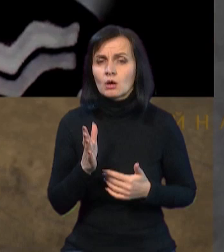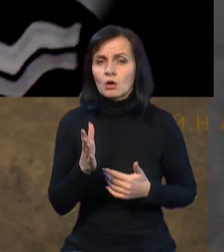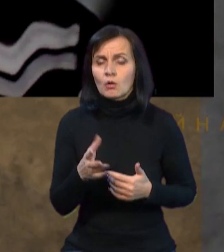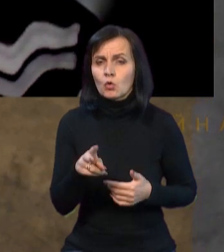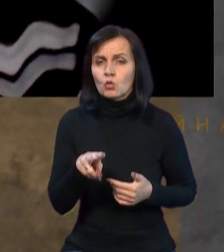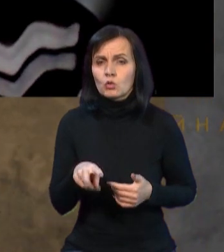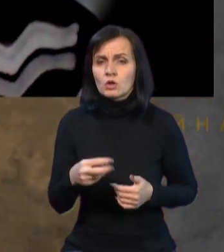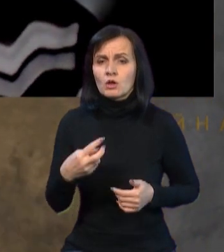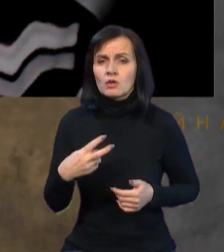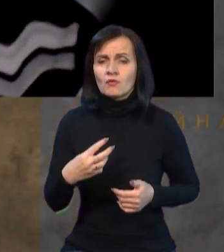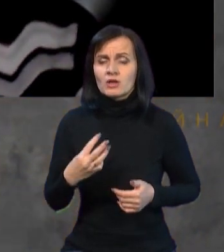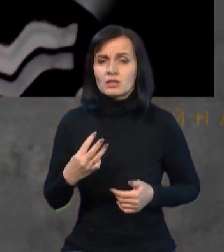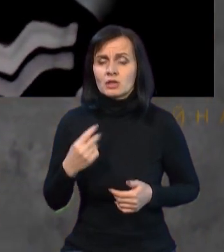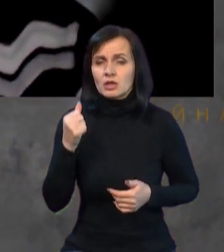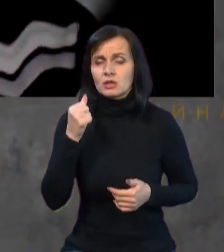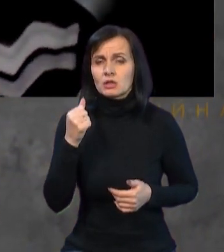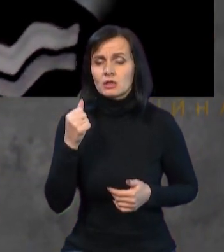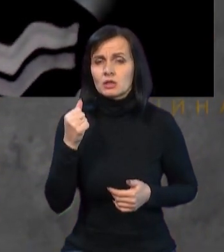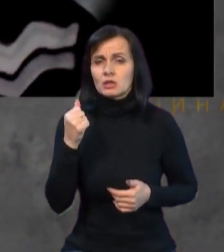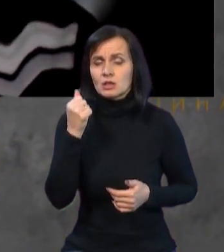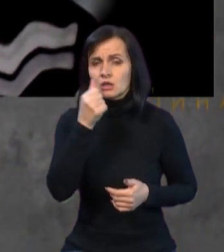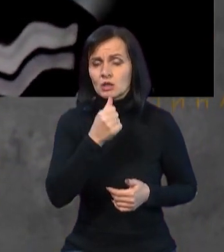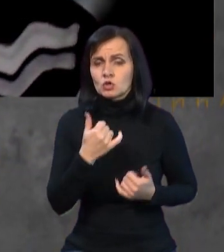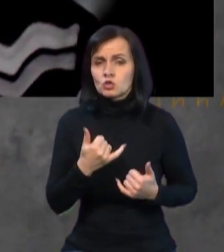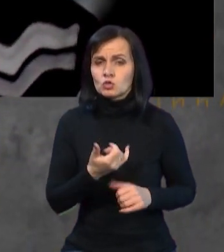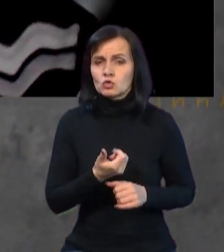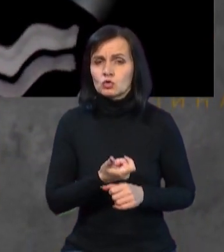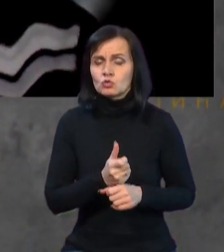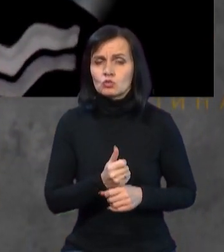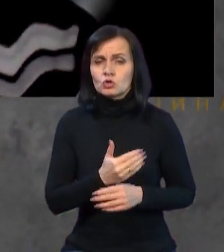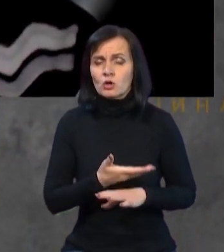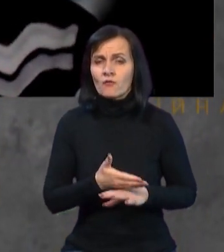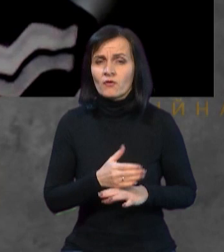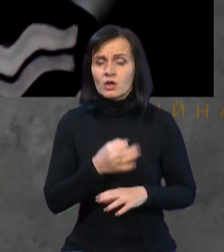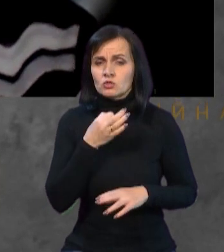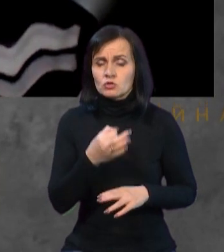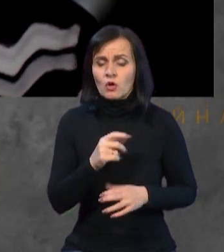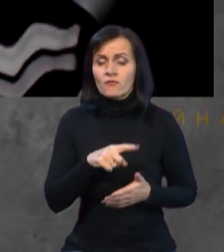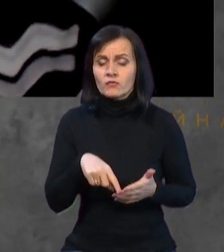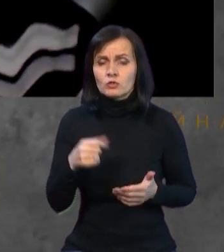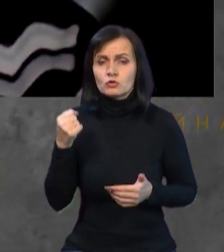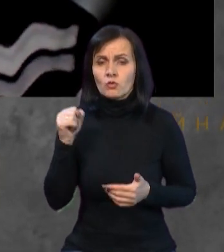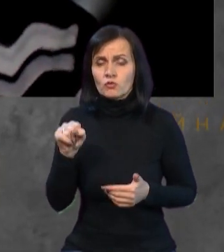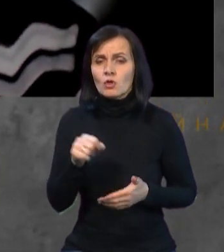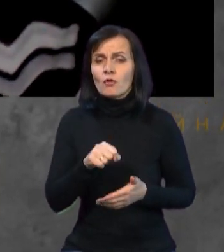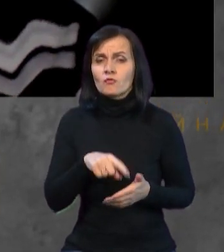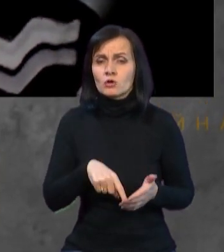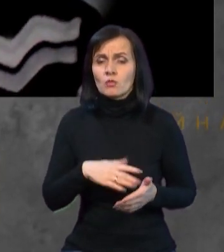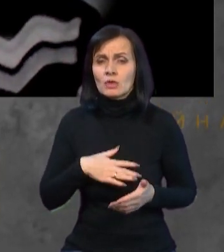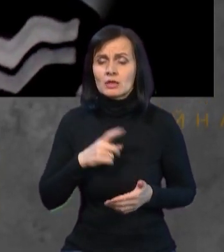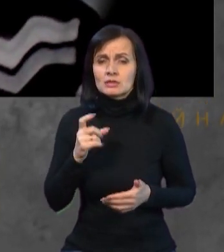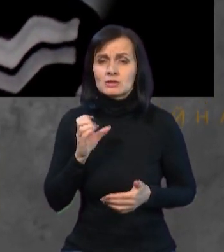на 23-й рік, на сьогодні дуже важко сказати, ми віримо в перемогу, віримо в наші ЗСУ,